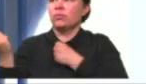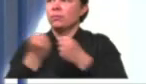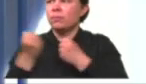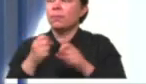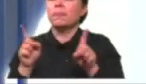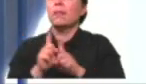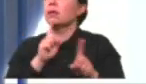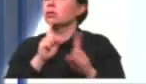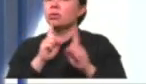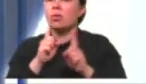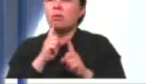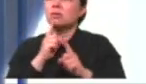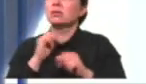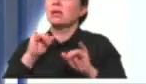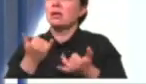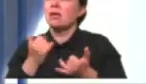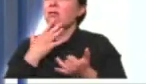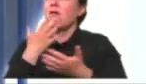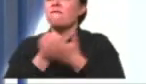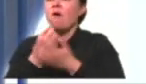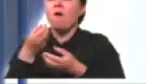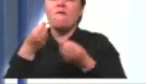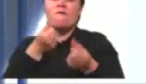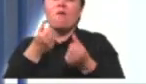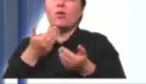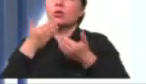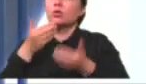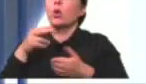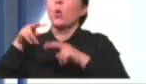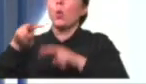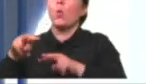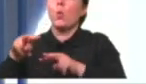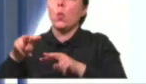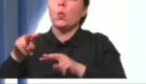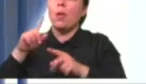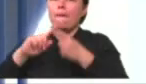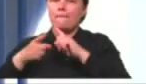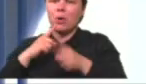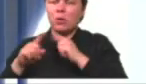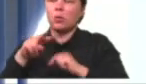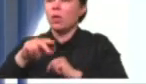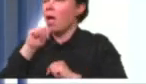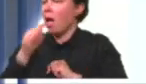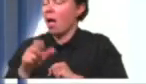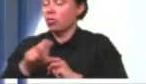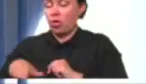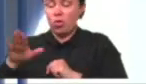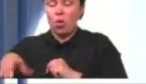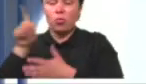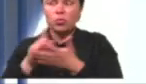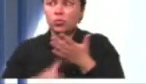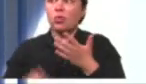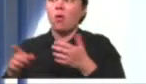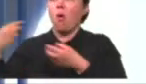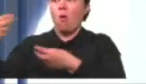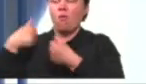o tym wykluczeniu w kontekście wykorzystywania funduszy pochodzących z unijnej polityki spójności. Czy na Dolnym Śląsku jest tak, że te